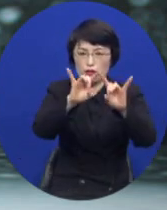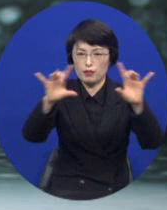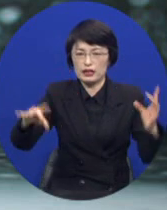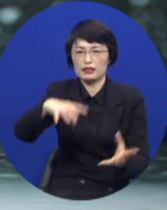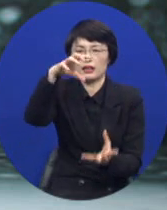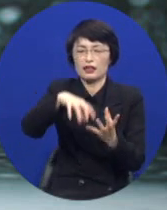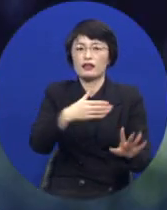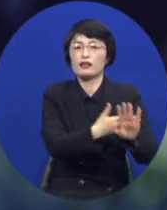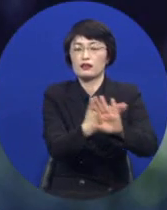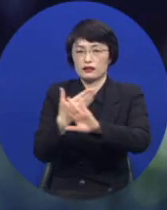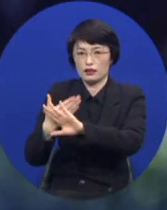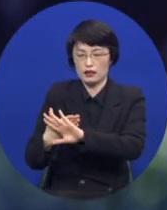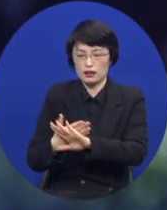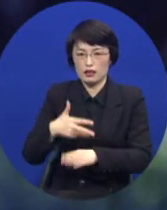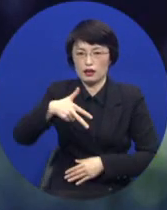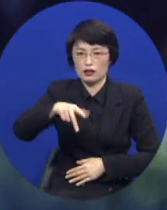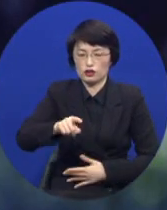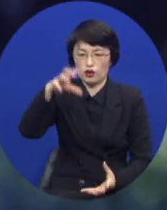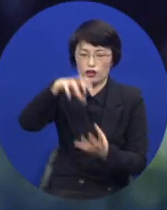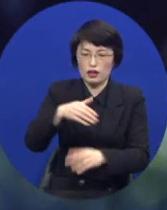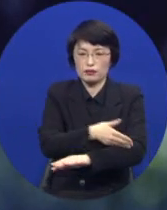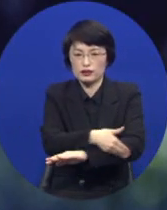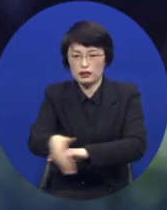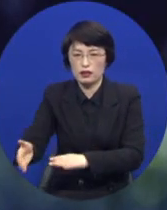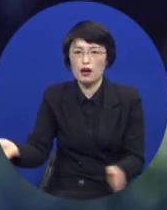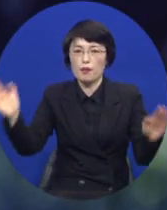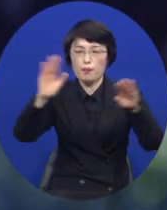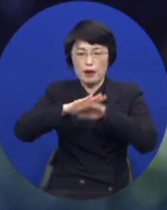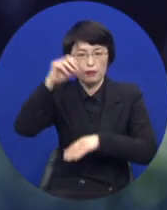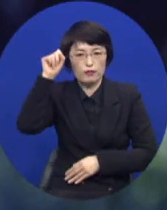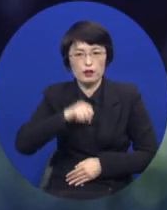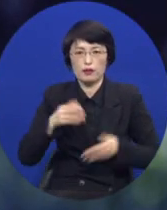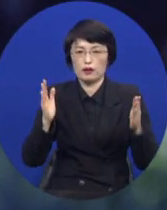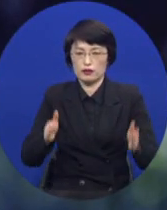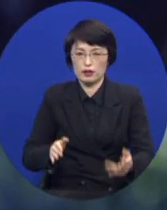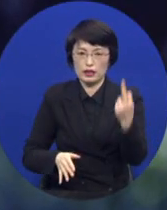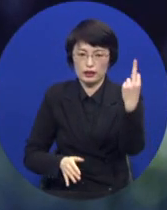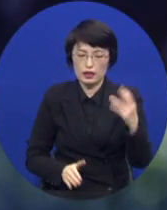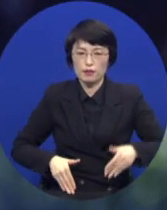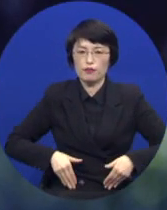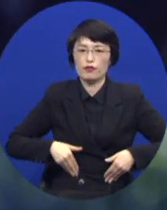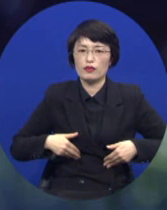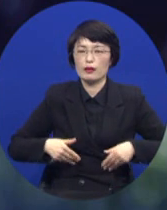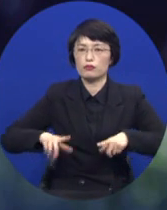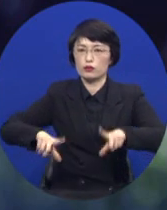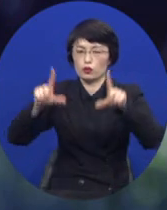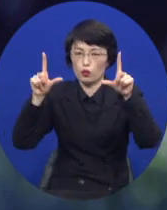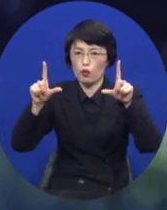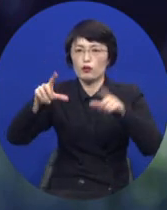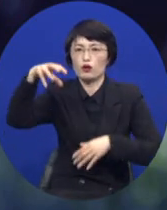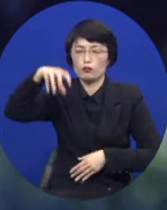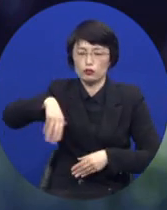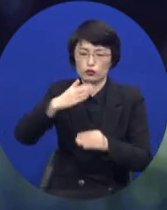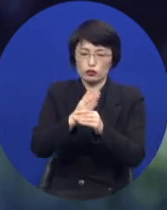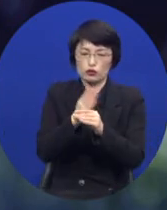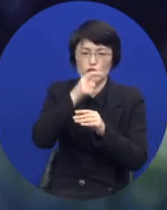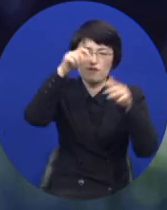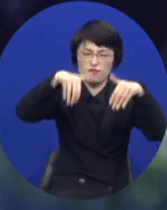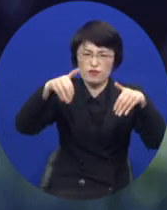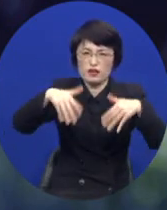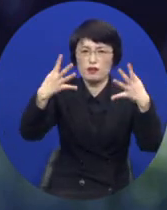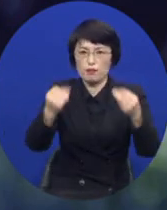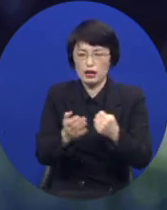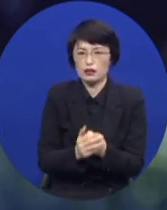씁니다 저기압이 지나가는 밤부터 새벽 싸이의 산지와 남동부 를 중심으로 많은 비가 내리고 있는데요 남풍이